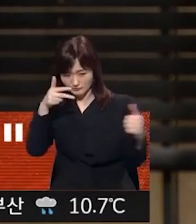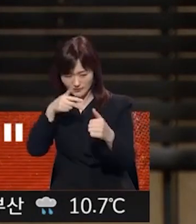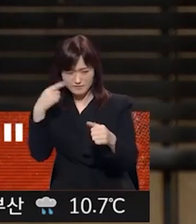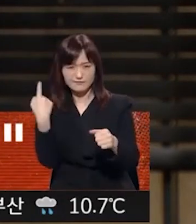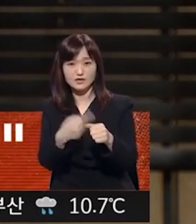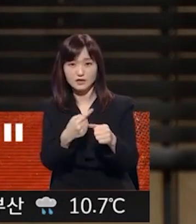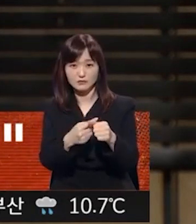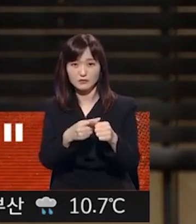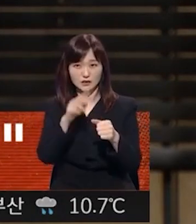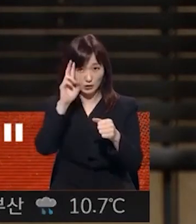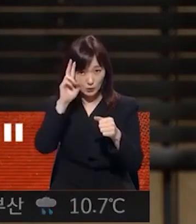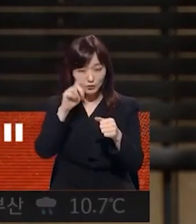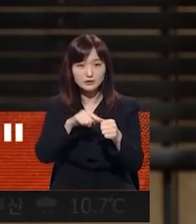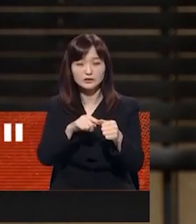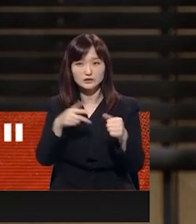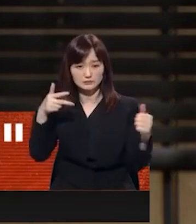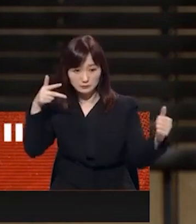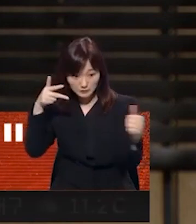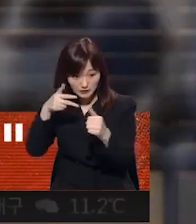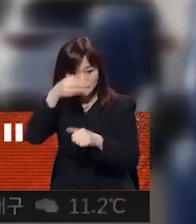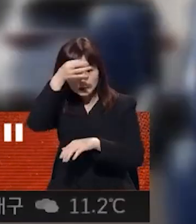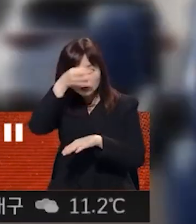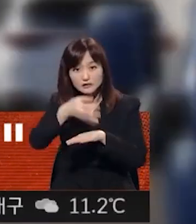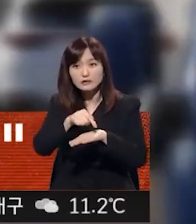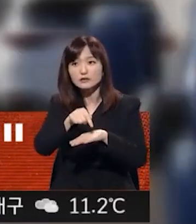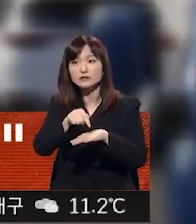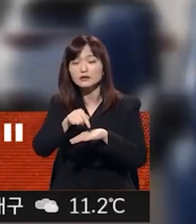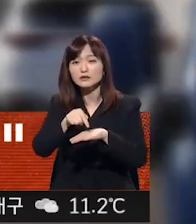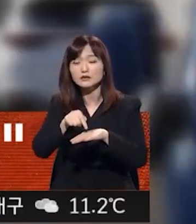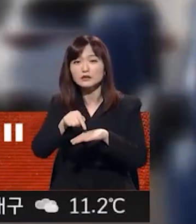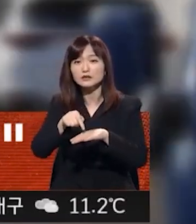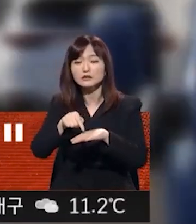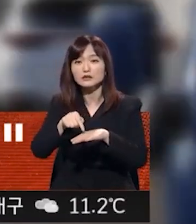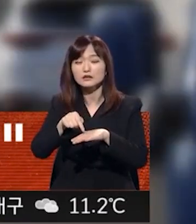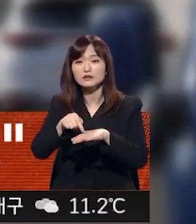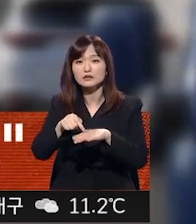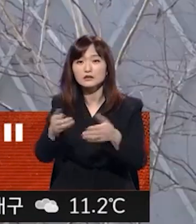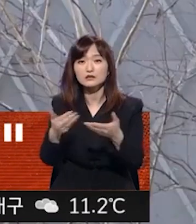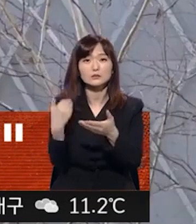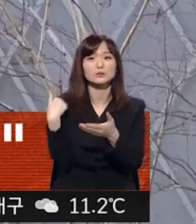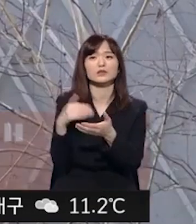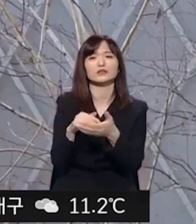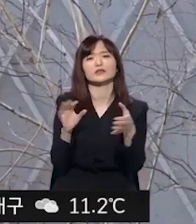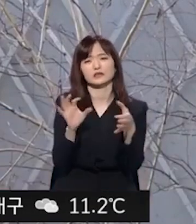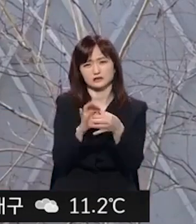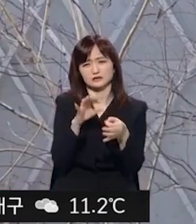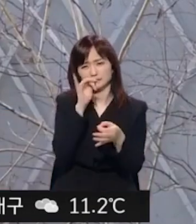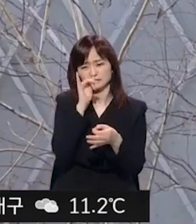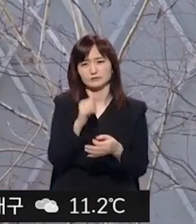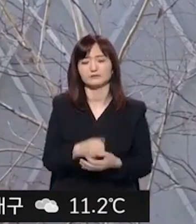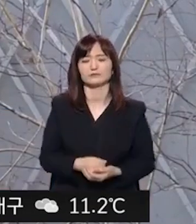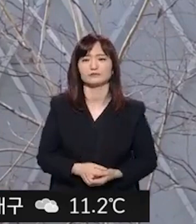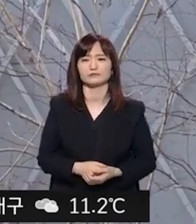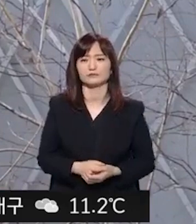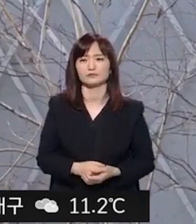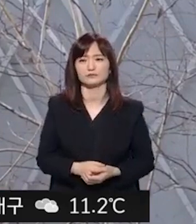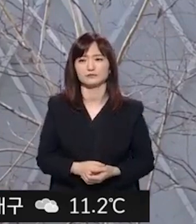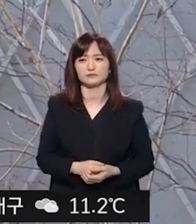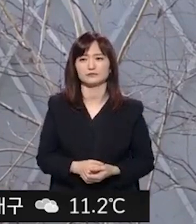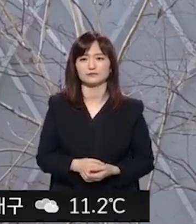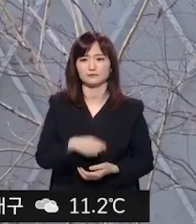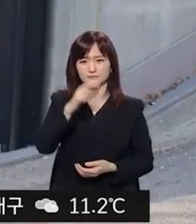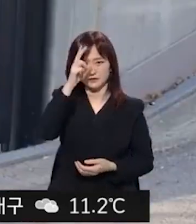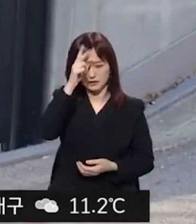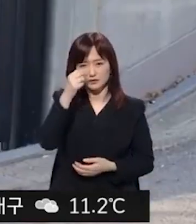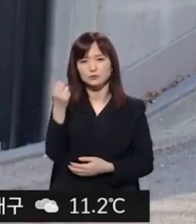있지만 혹시나 나중에 포트라인에서 그 사과를 한다면 나중에 복귀할 때 또 연관성이 있을 수 있는데 지금 좀 전에 얘기했던 것처럼 지금